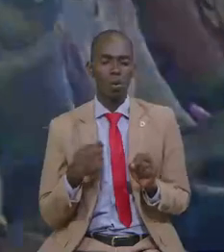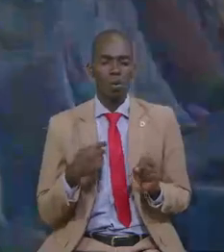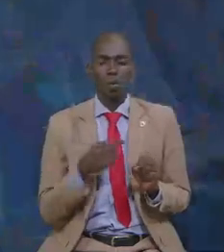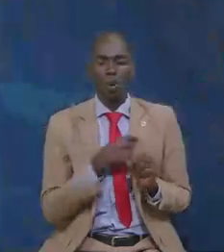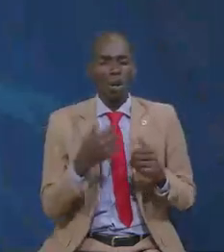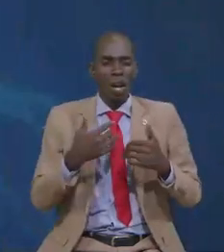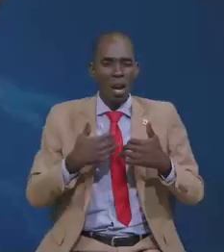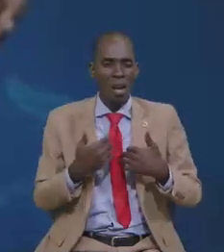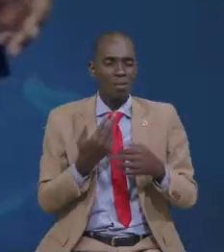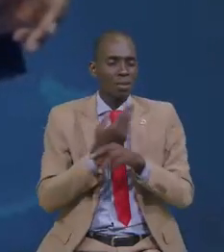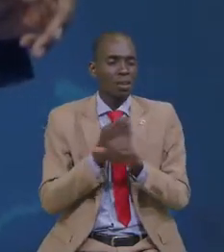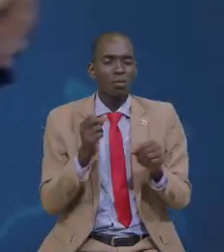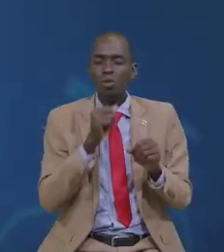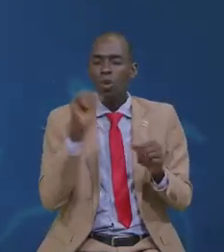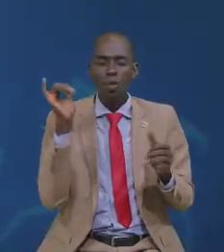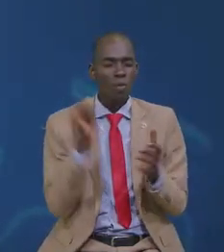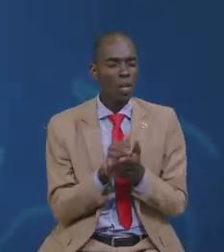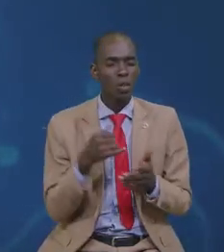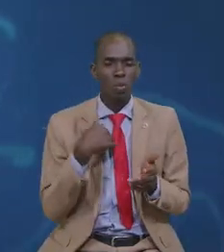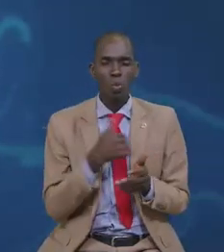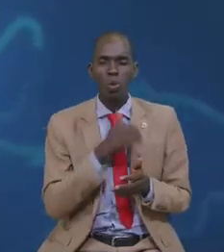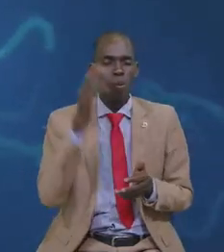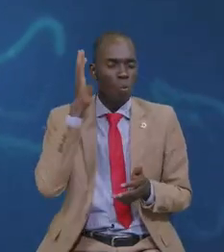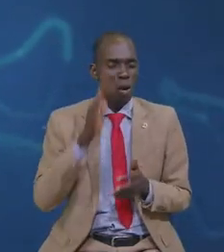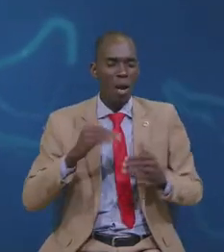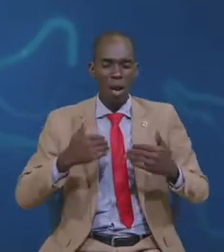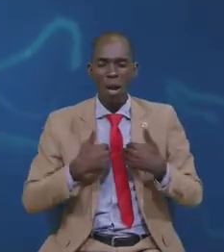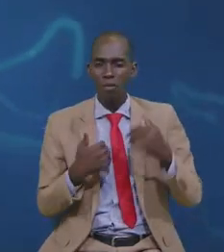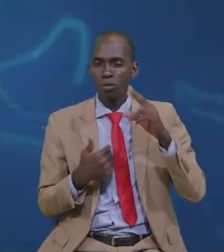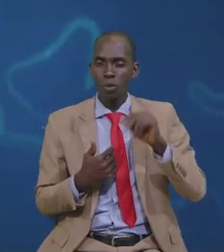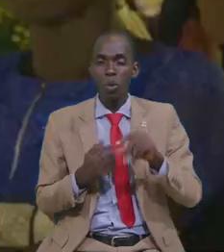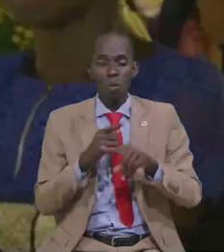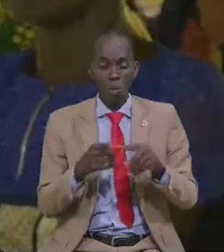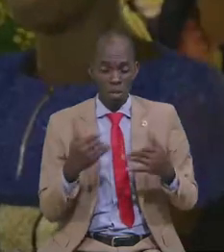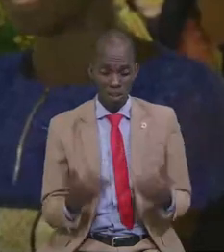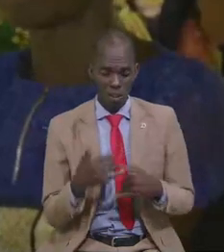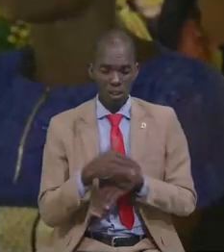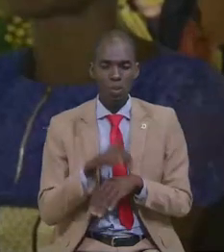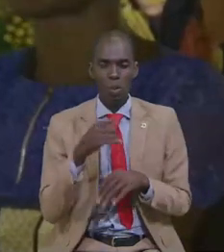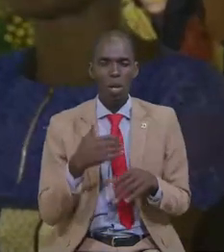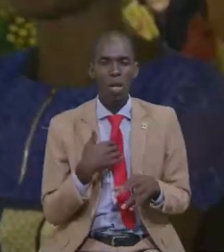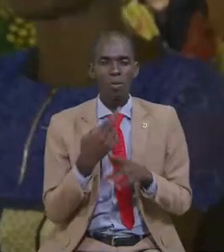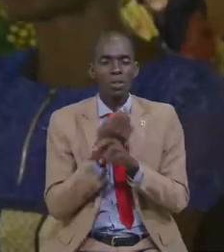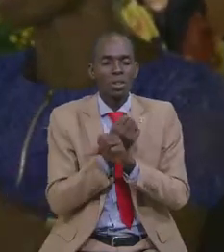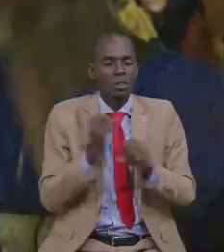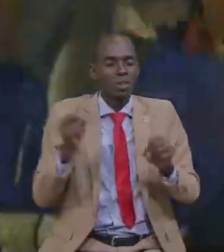rédemption. Nous avons la rédemption, pas que nous en aurons. Ce soir, vous avez la